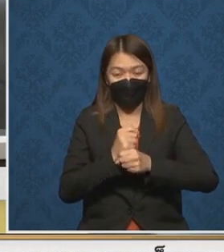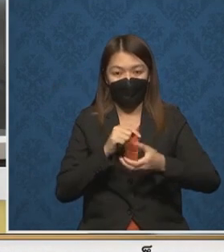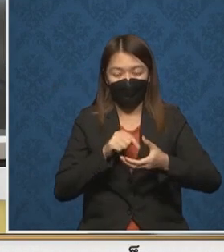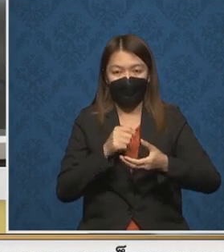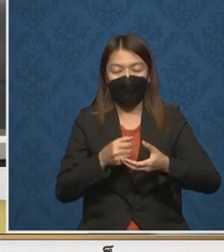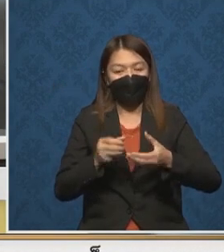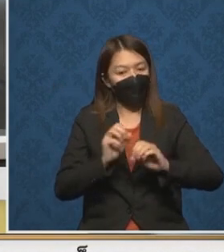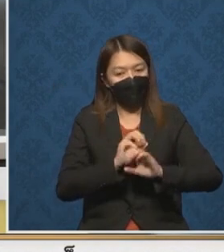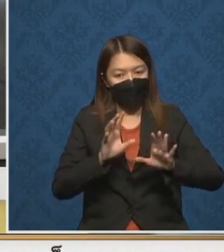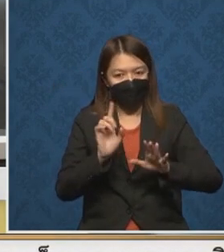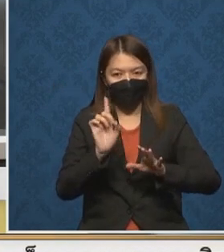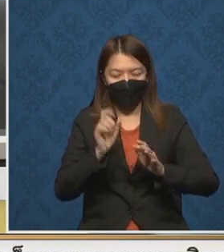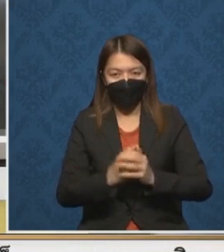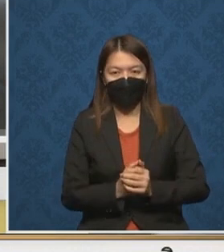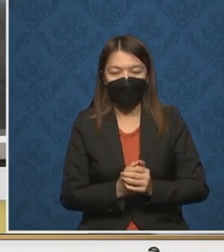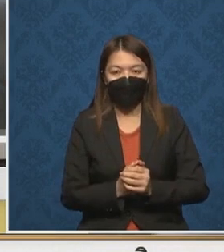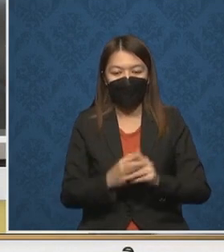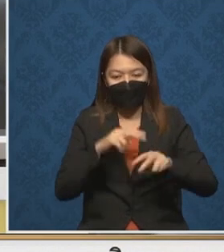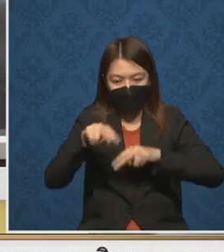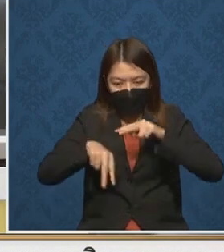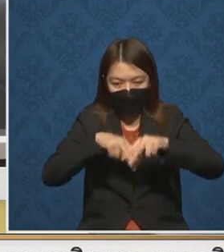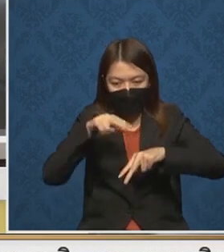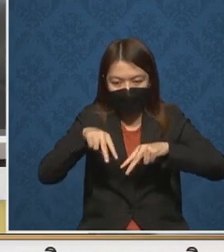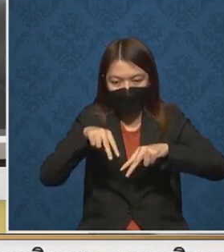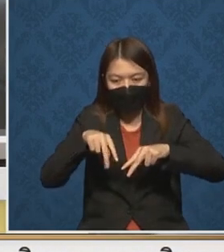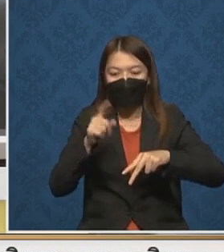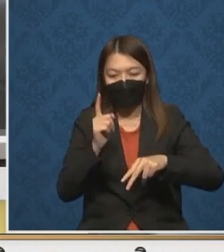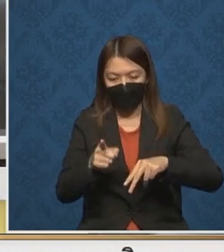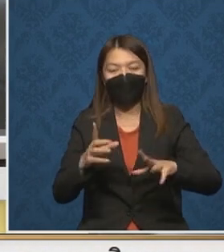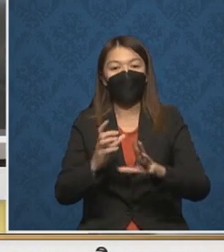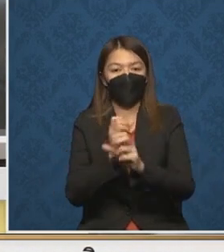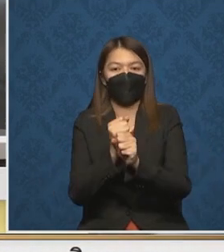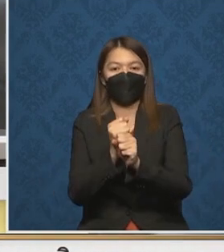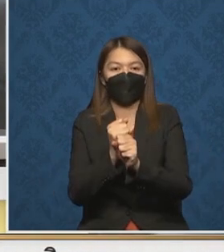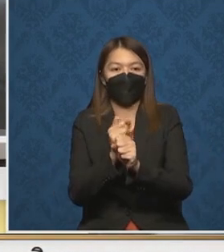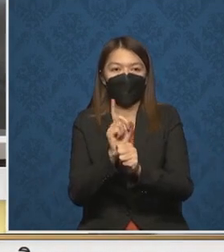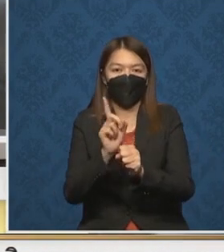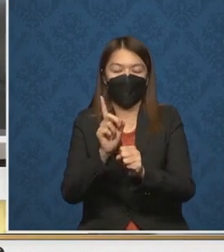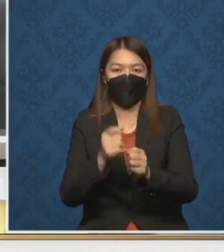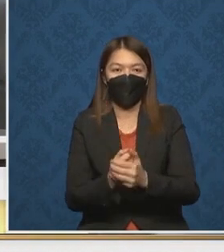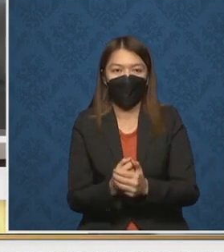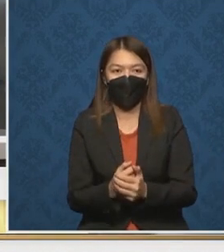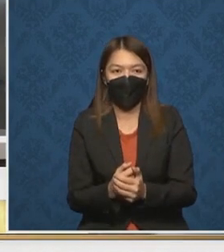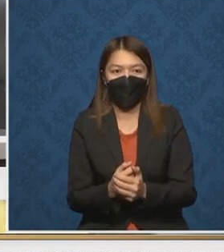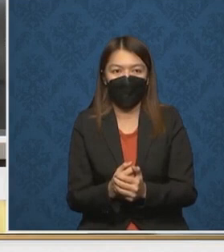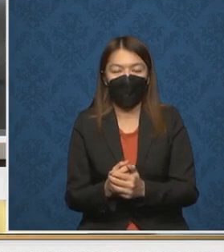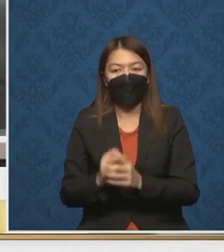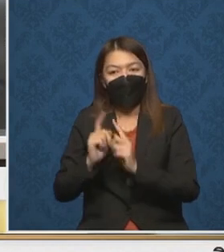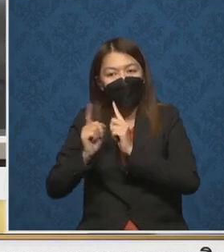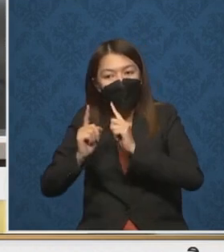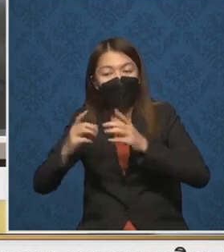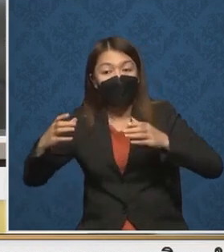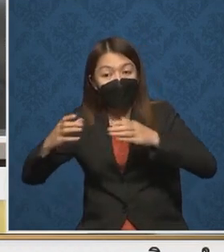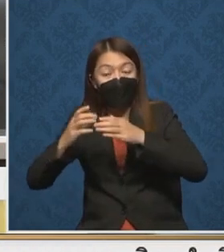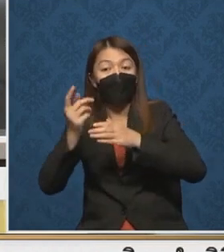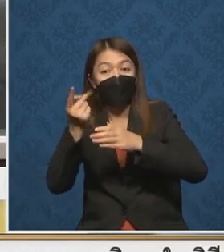ความชัดเจนเลยว่าจากการตรวจสอบค่จรๆ สรุปได้ว่าคือในมะติ ค.ร.ม. ให้